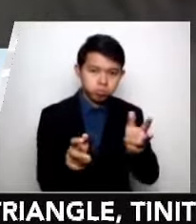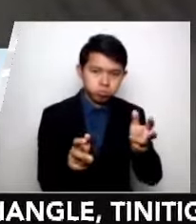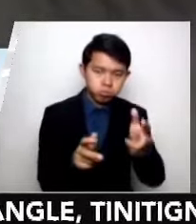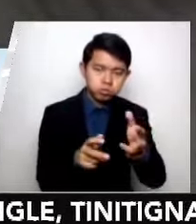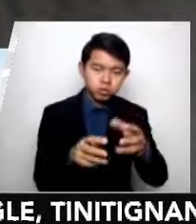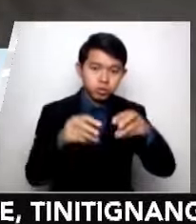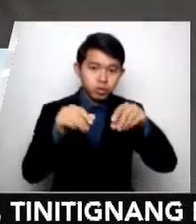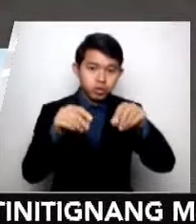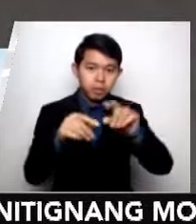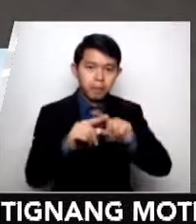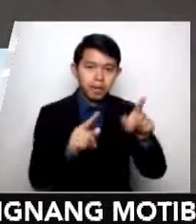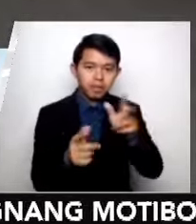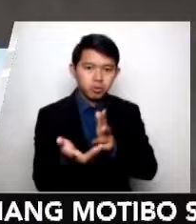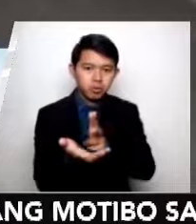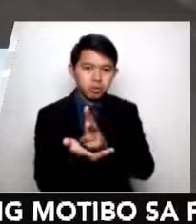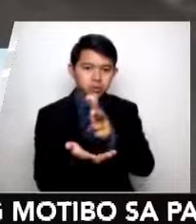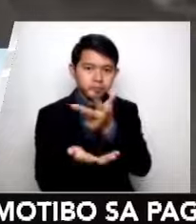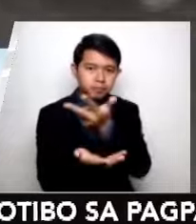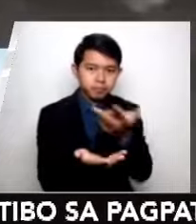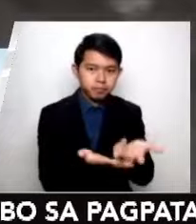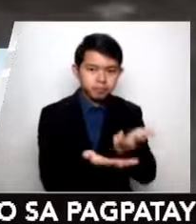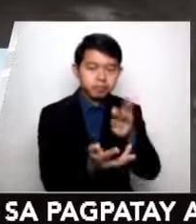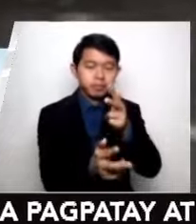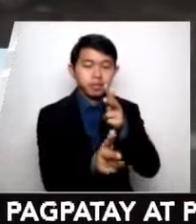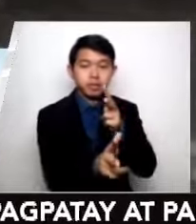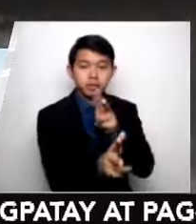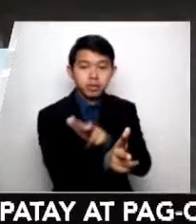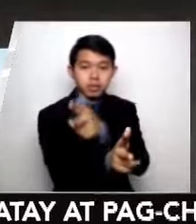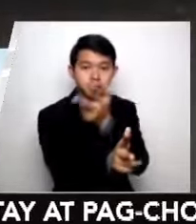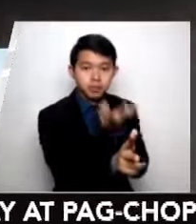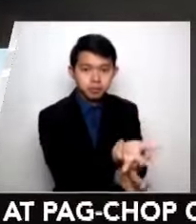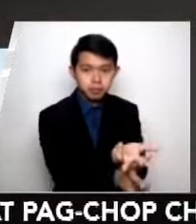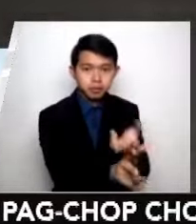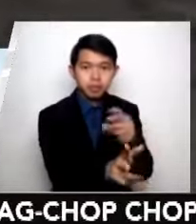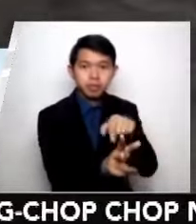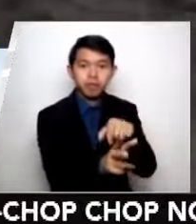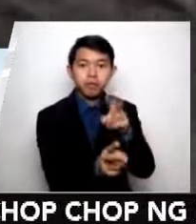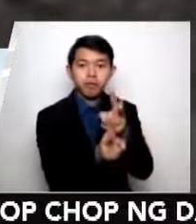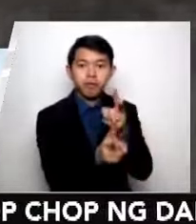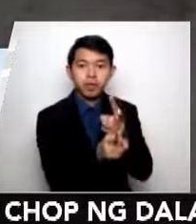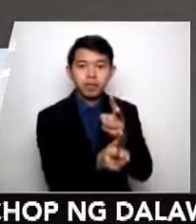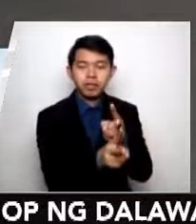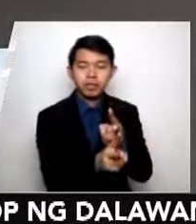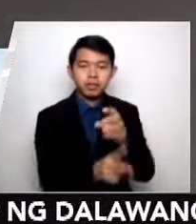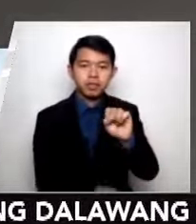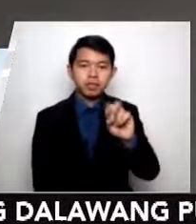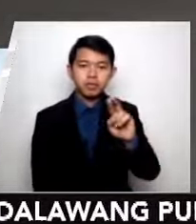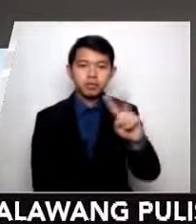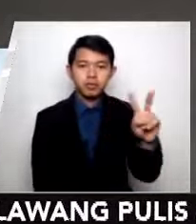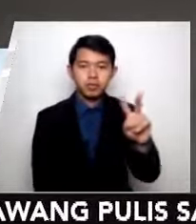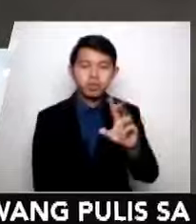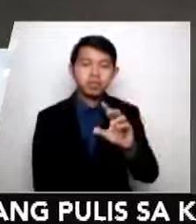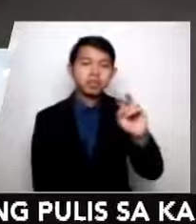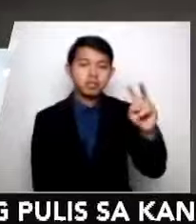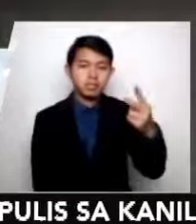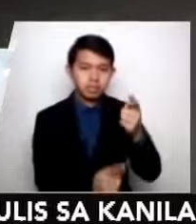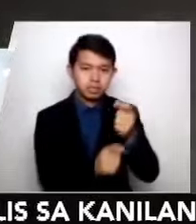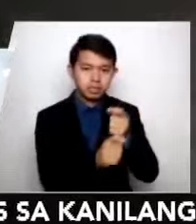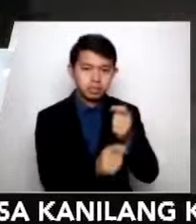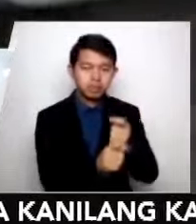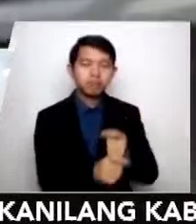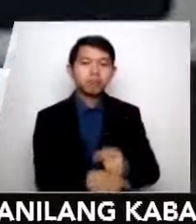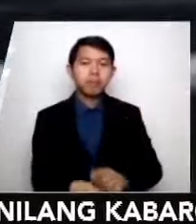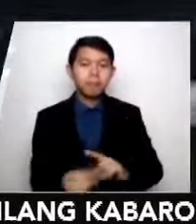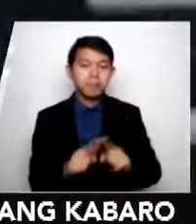kaya tinamaan at nadaganan ang paparating na SUV. Kadamay rin ang isa pang truck. Ligtas naman ang lahat ng sakay ng truck